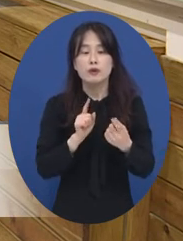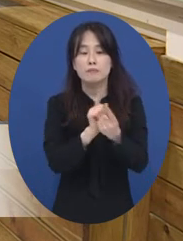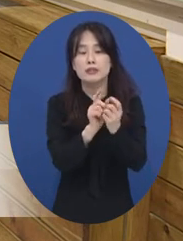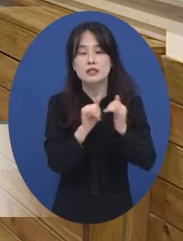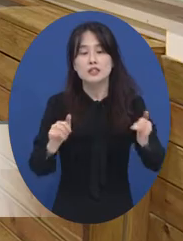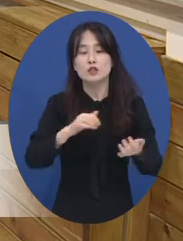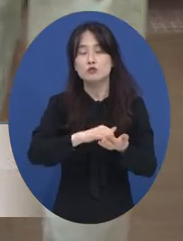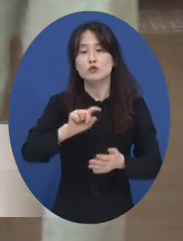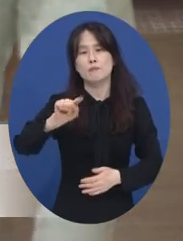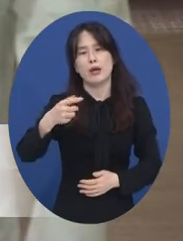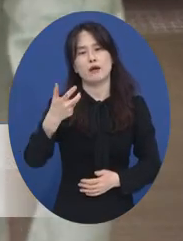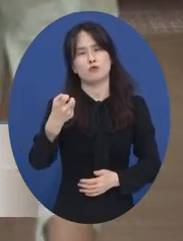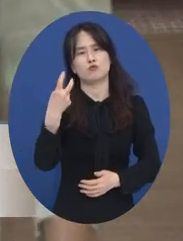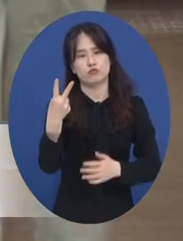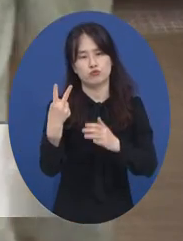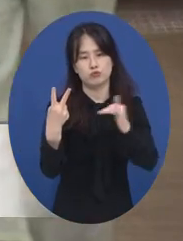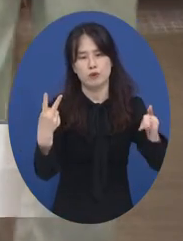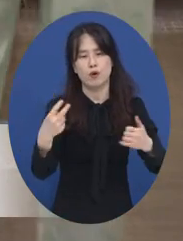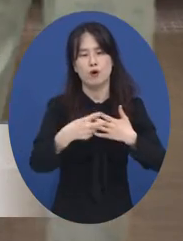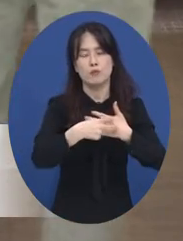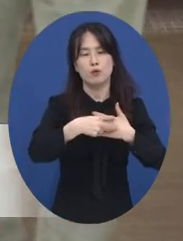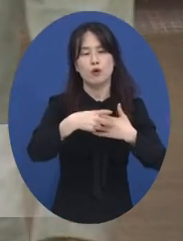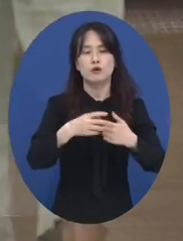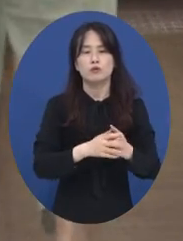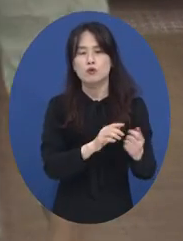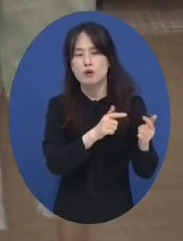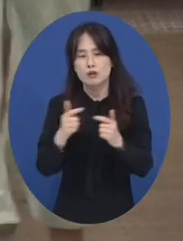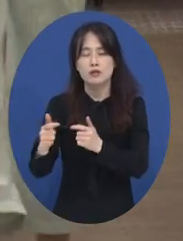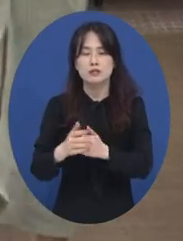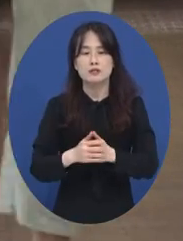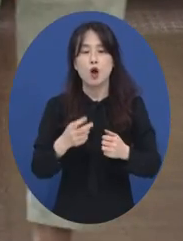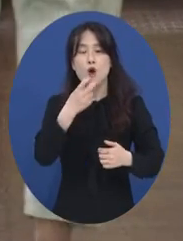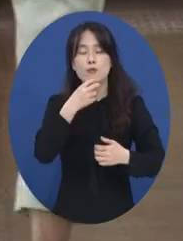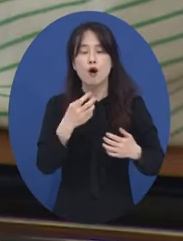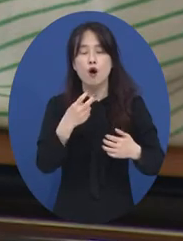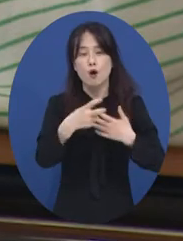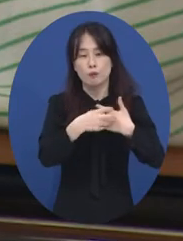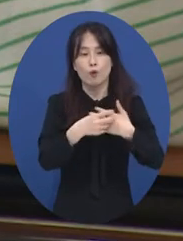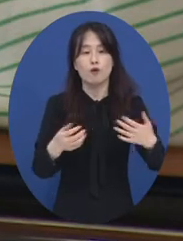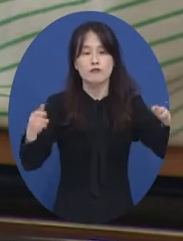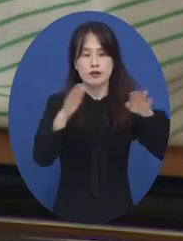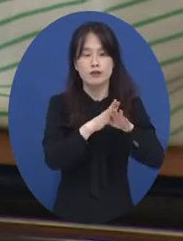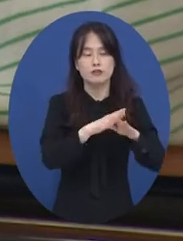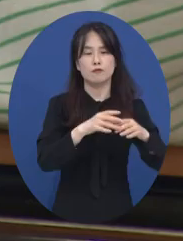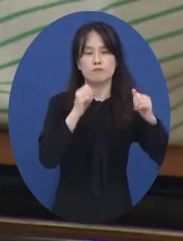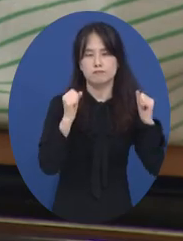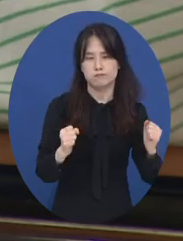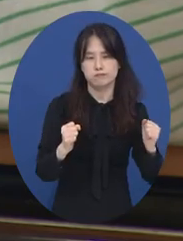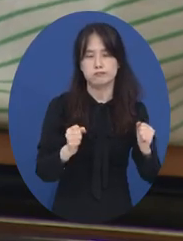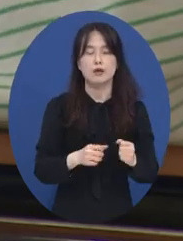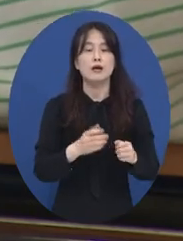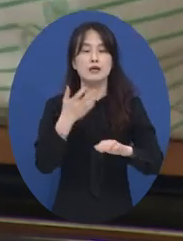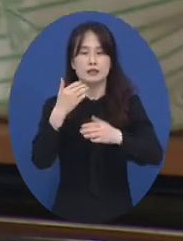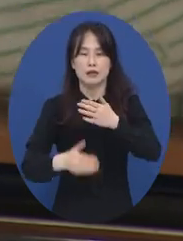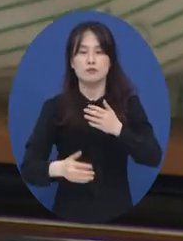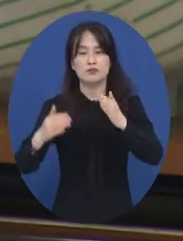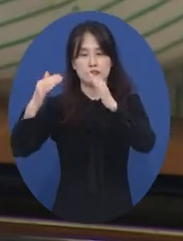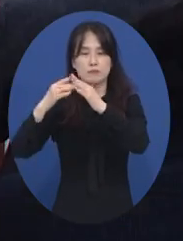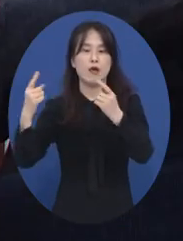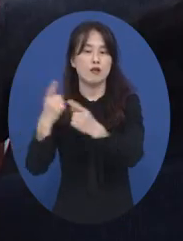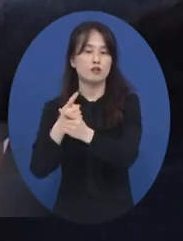접촉 규모는 100 80 2명으로 의료진과 환자는 병원 코트 격리하고 나머지는 냉동 감시와 자가 경리 중에